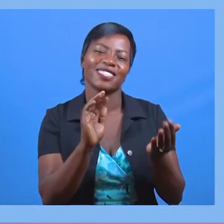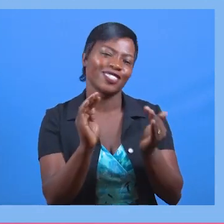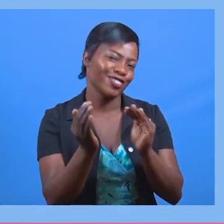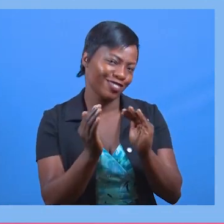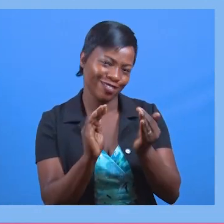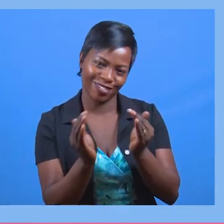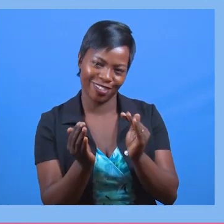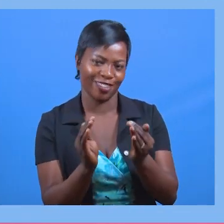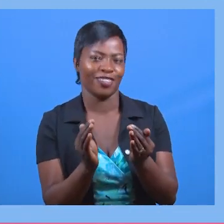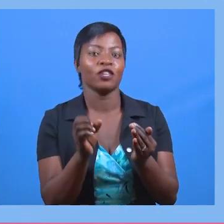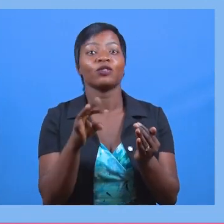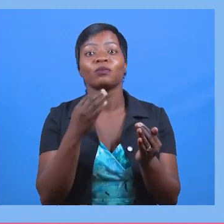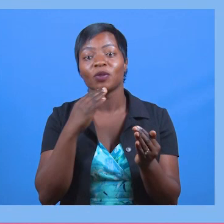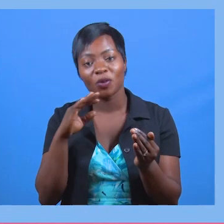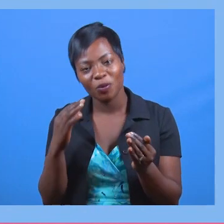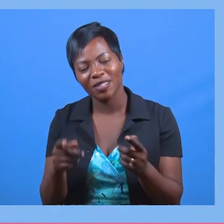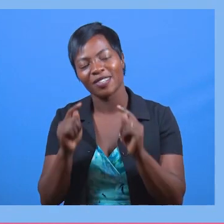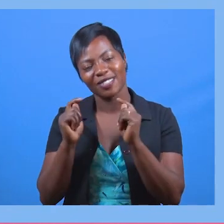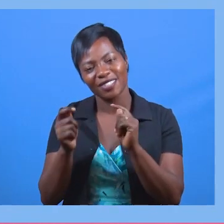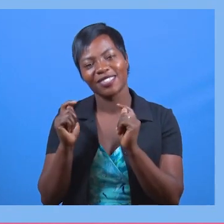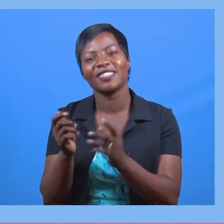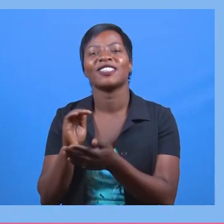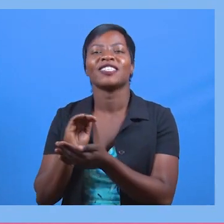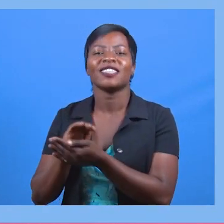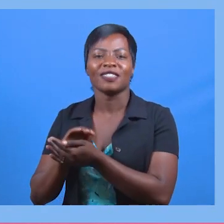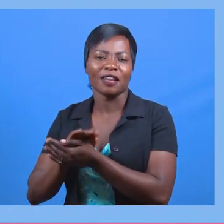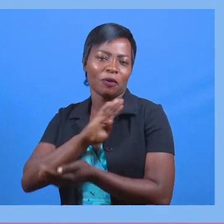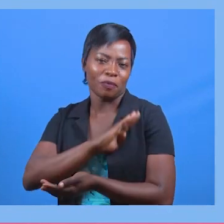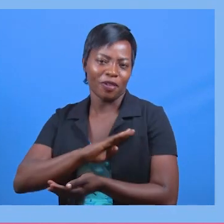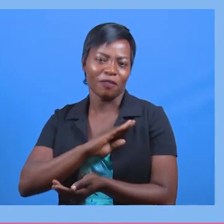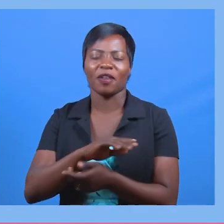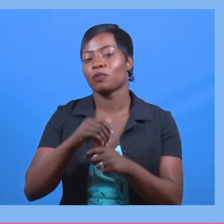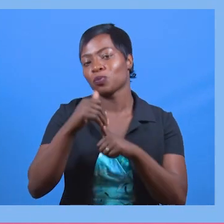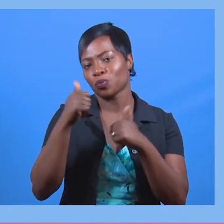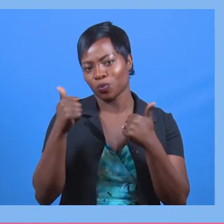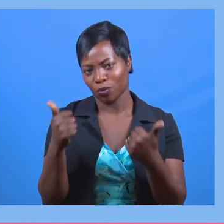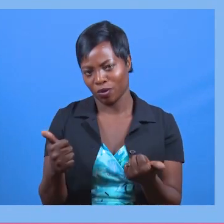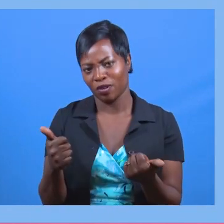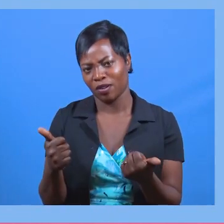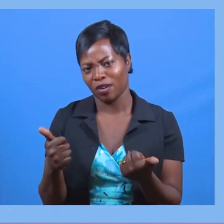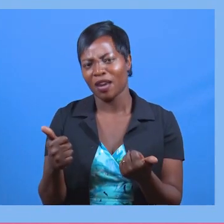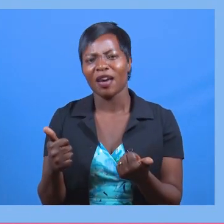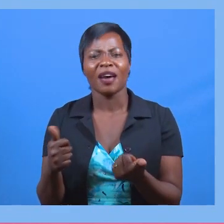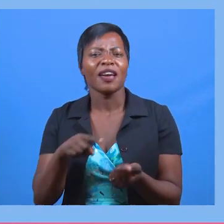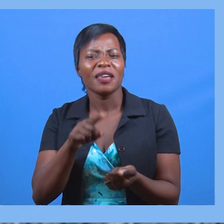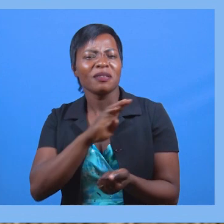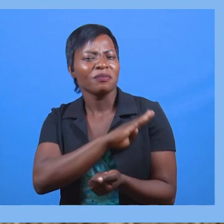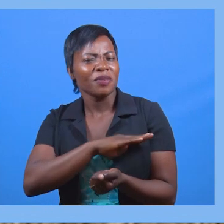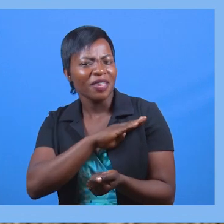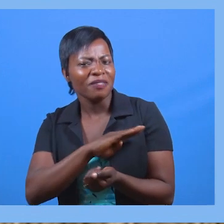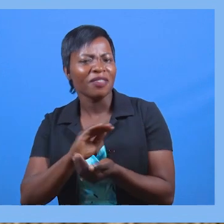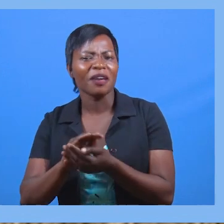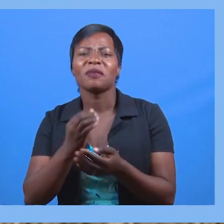ichitidzidzisa tsika dzakanaka. Regai vakuru vedu vazoti zvinoreva izwi rekuti tsika, kuti